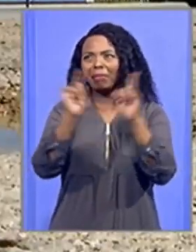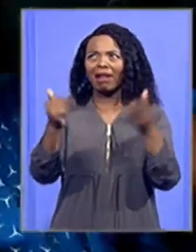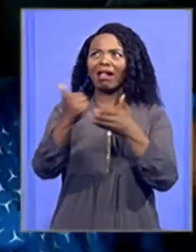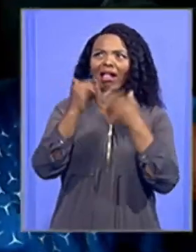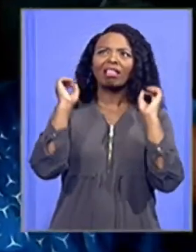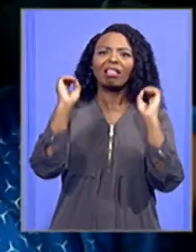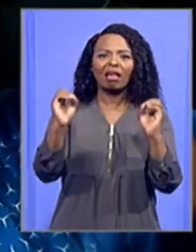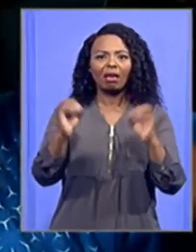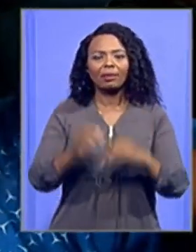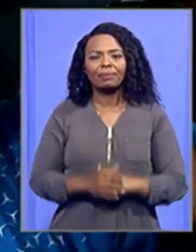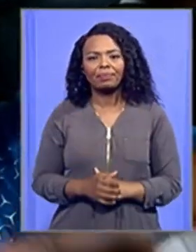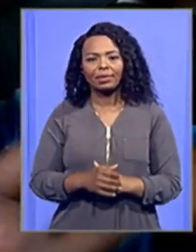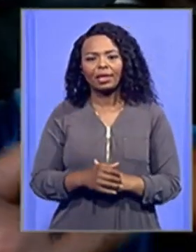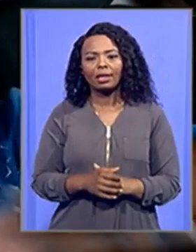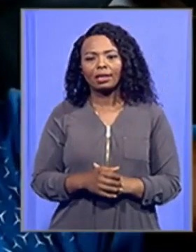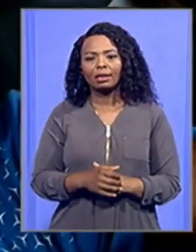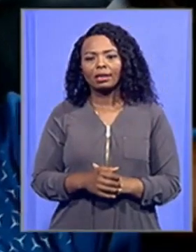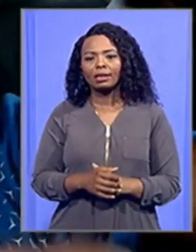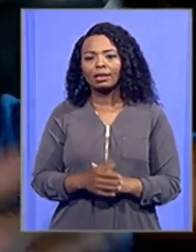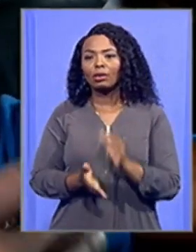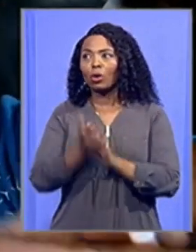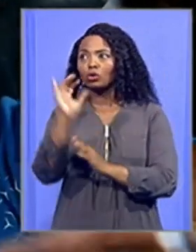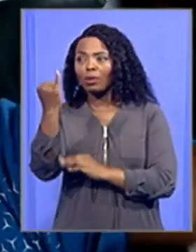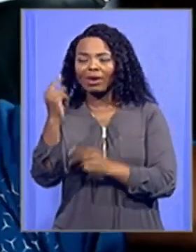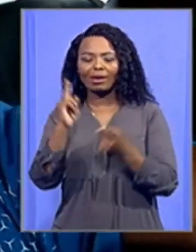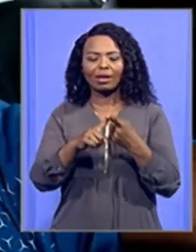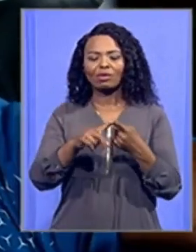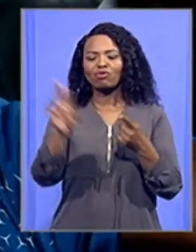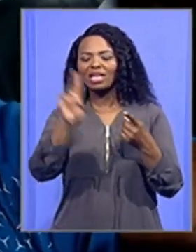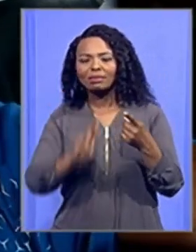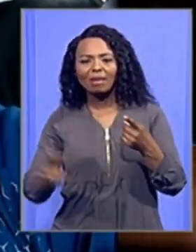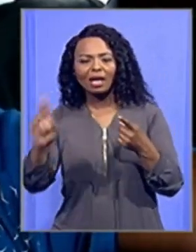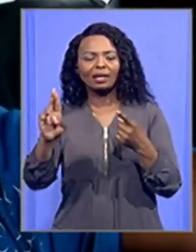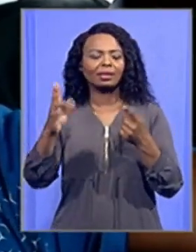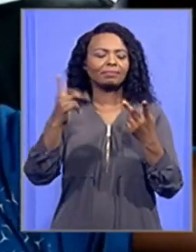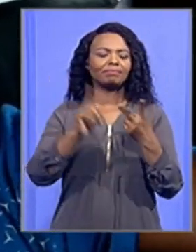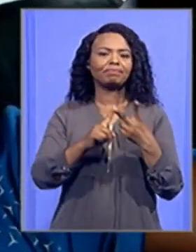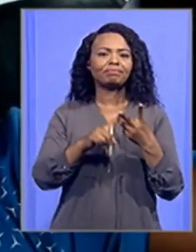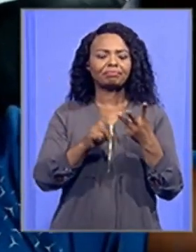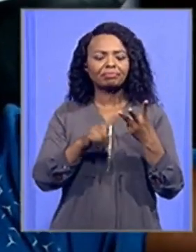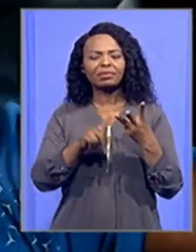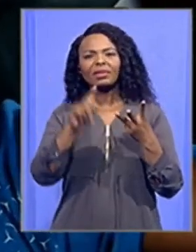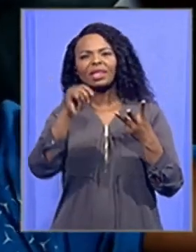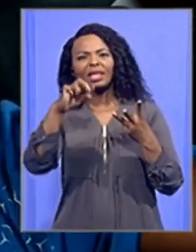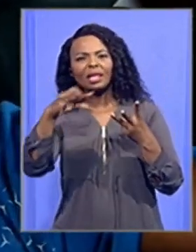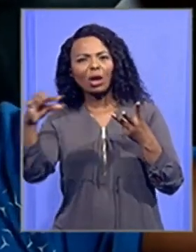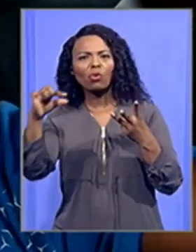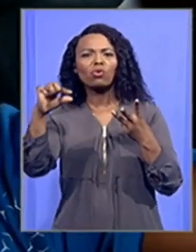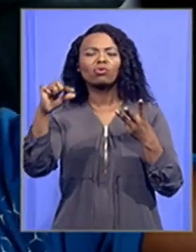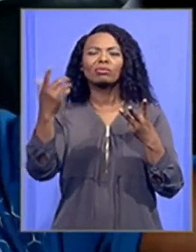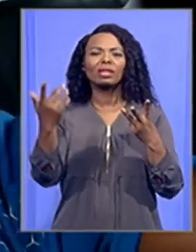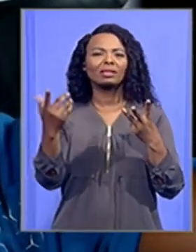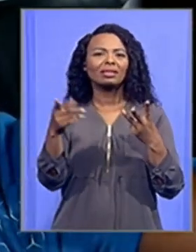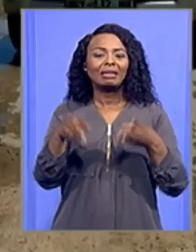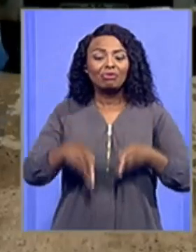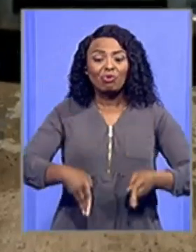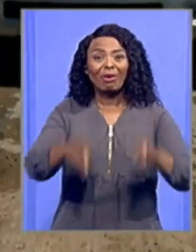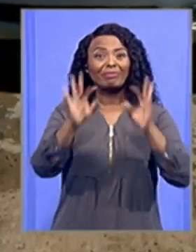mo rona kwa Joburg Rustenburg kwa Taung le gore still se ya